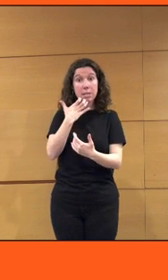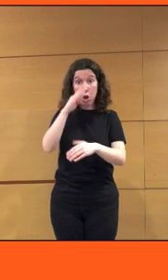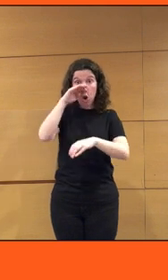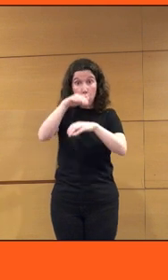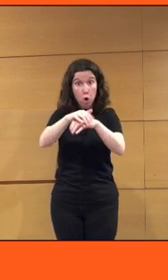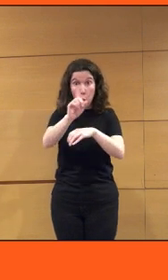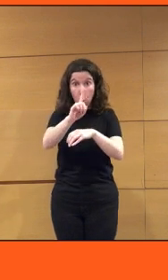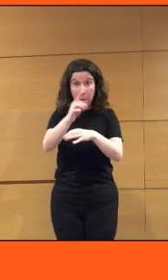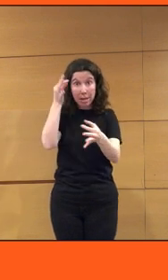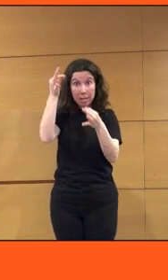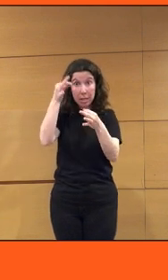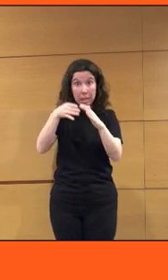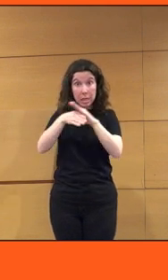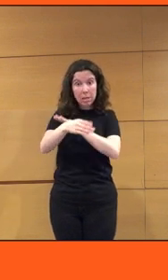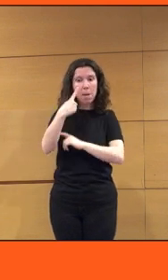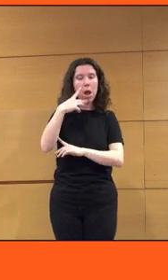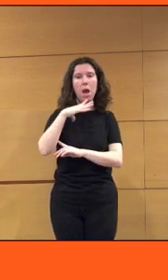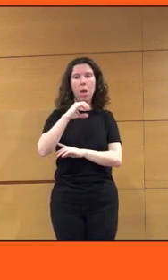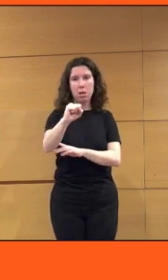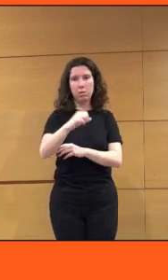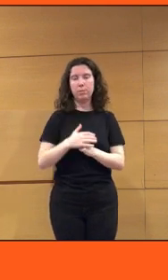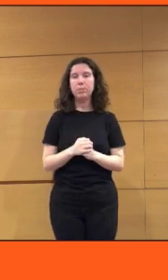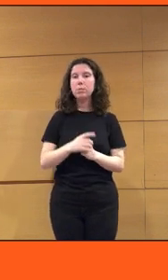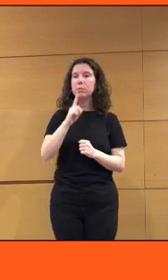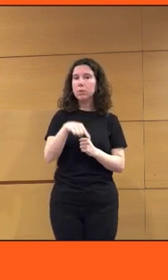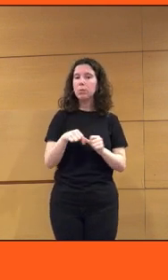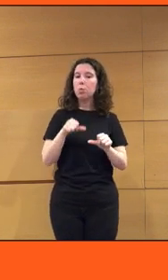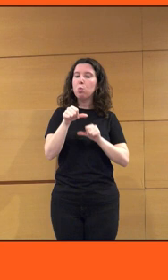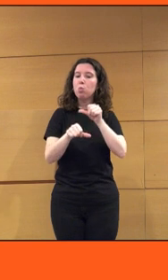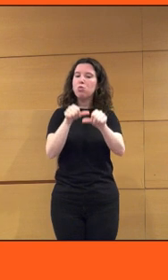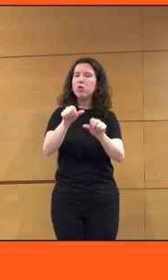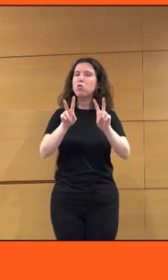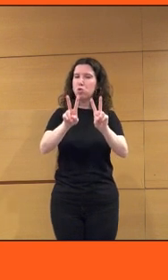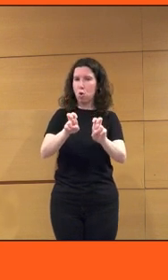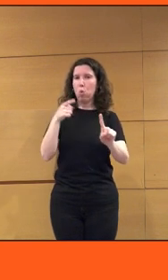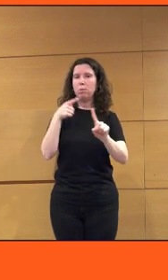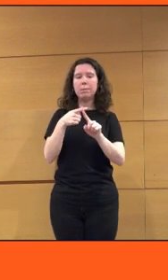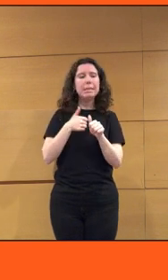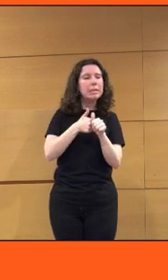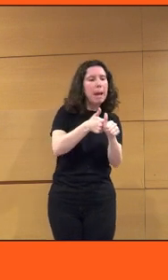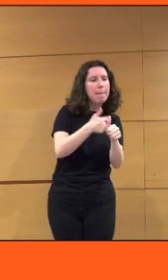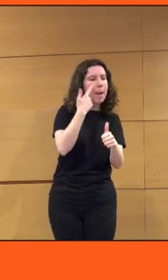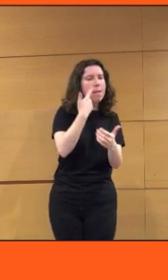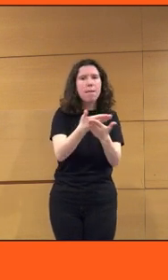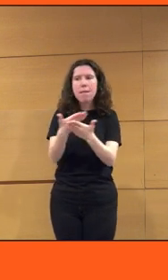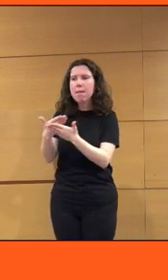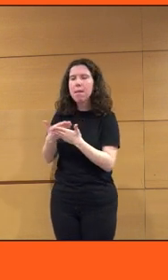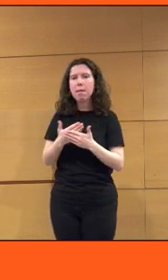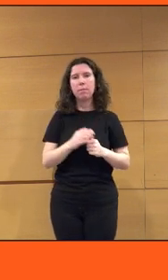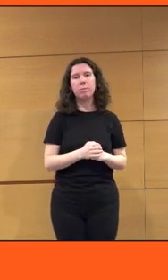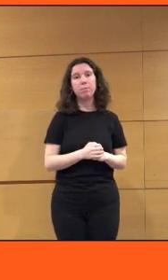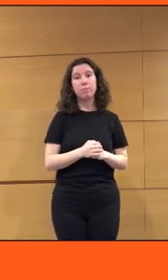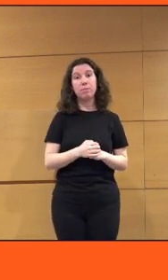els criteris d'accessibilitat i també establir nous procediments per assegurar-ho. I en quant a la